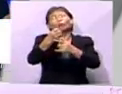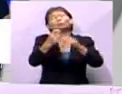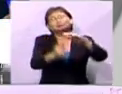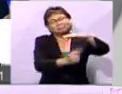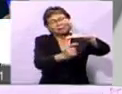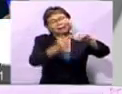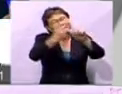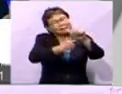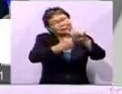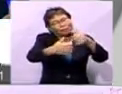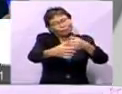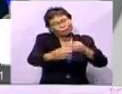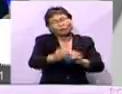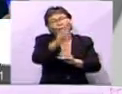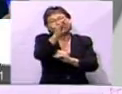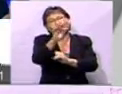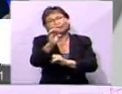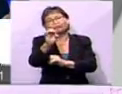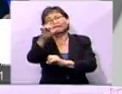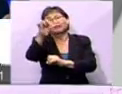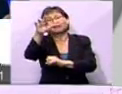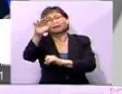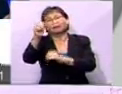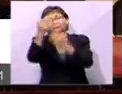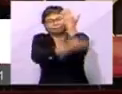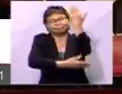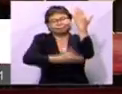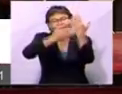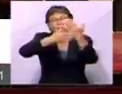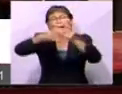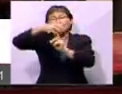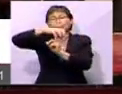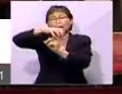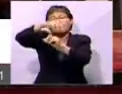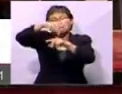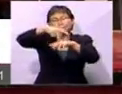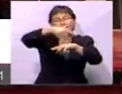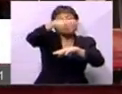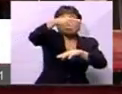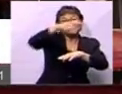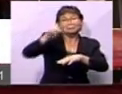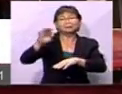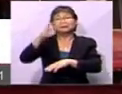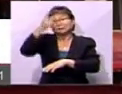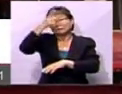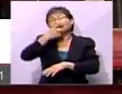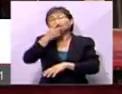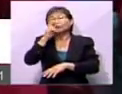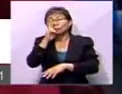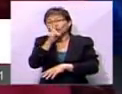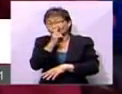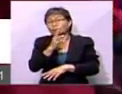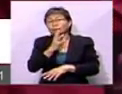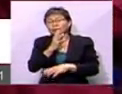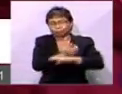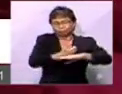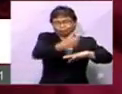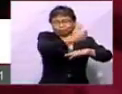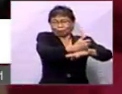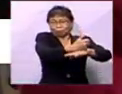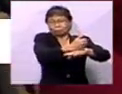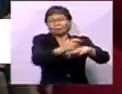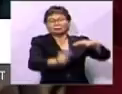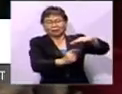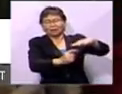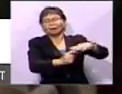setiap pejabat Felkra seluruh negara. Penaung Permata Datin Sri Rosmah Mansur berkata penubuhan TASKA itu membolehkan